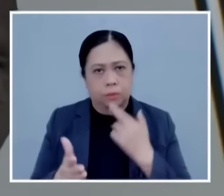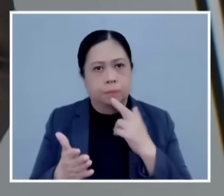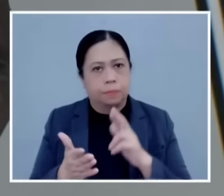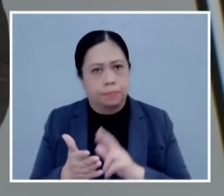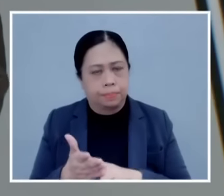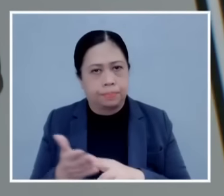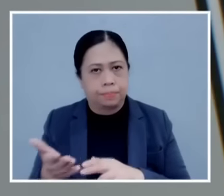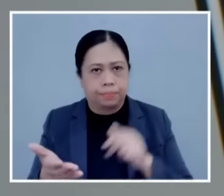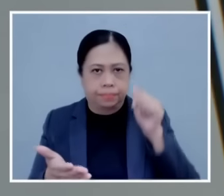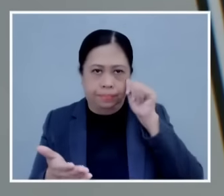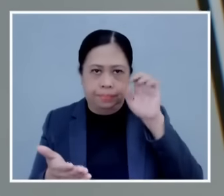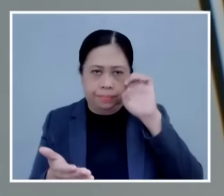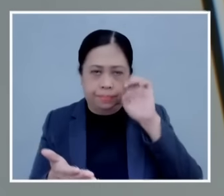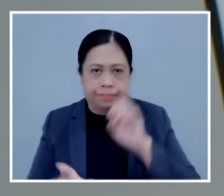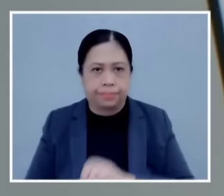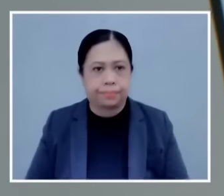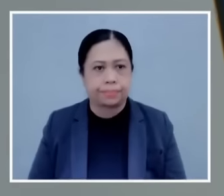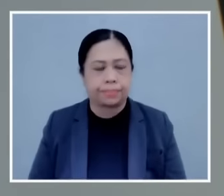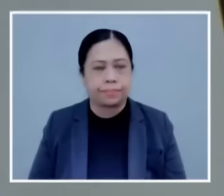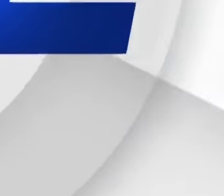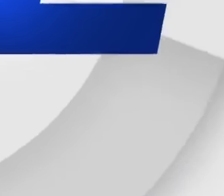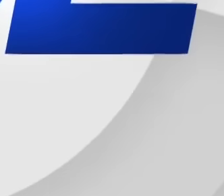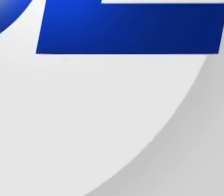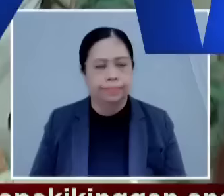Alvin L. Chico.